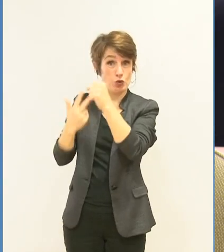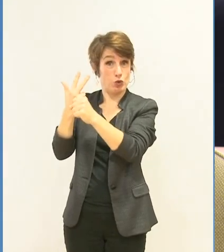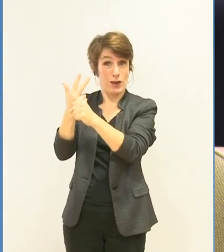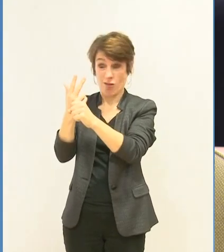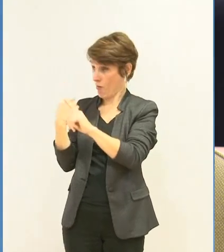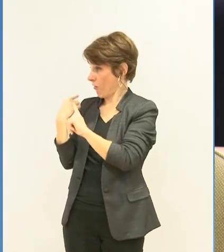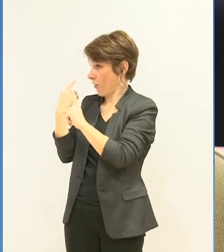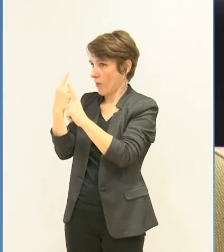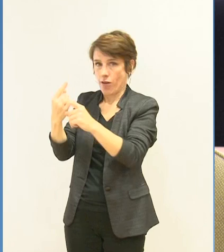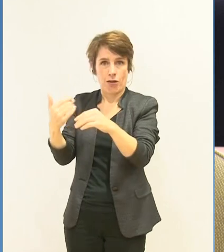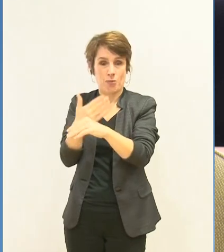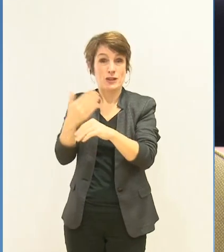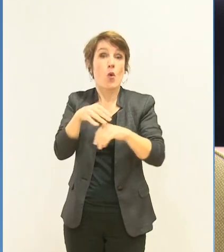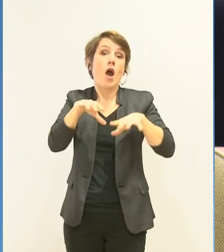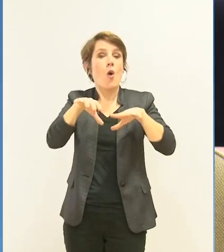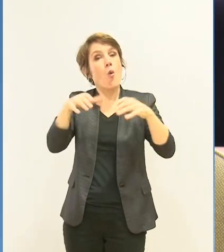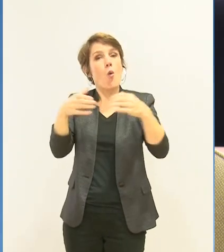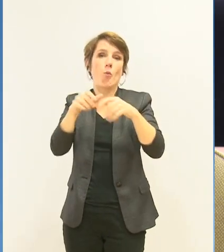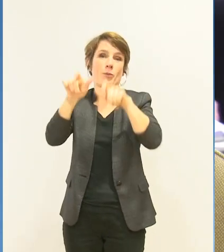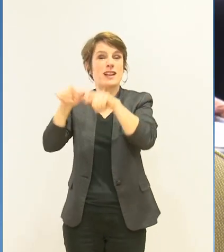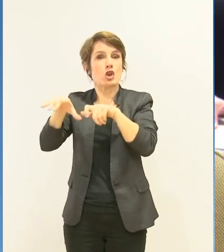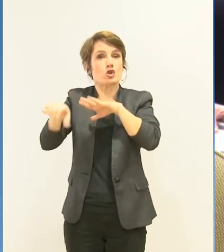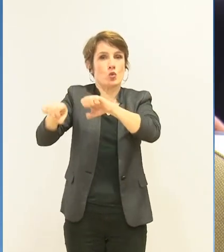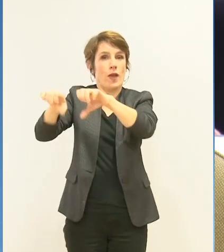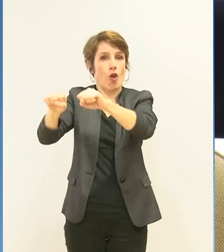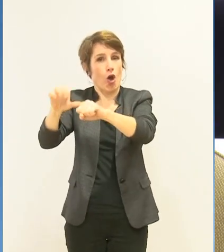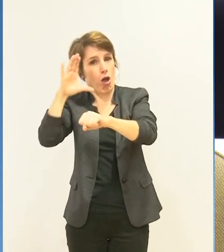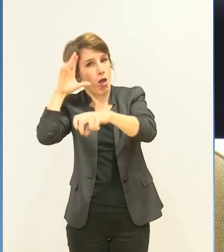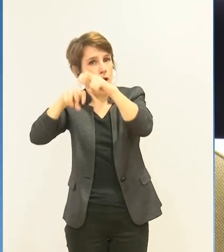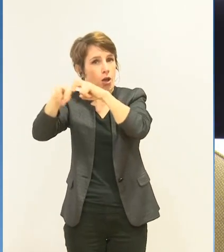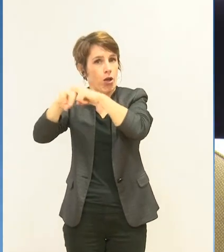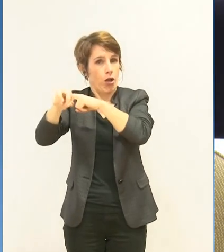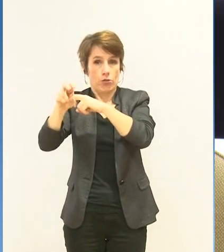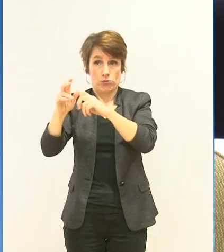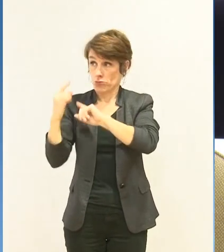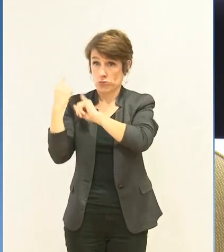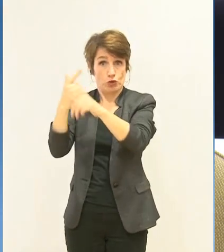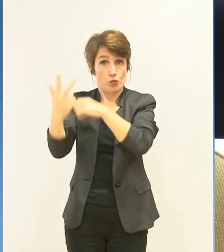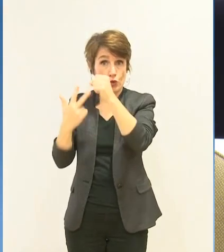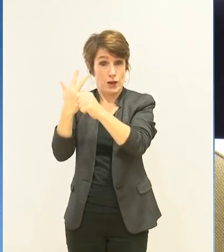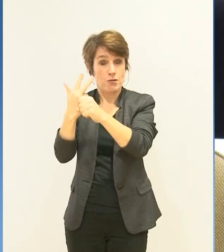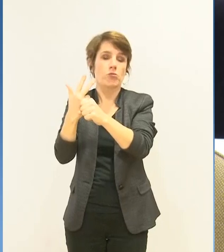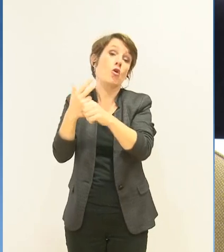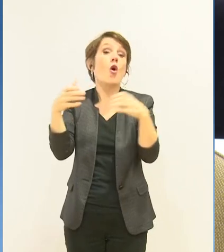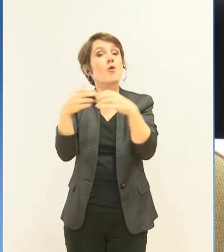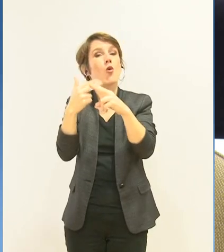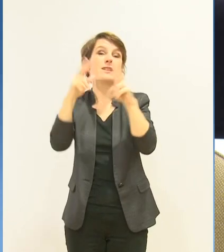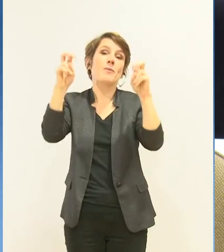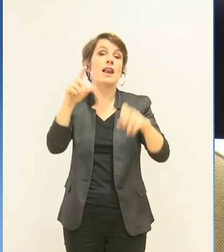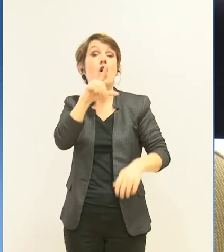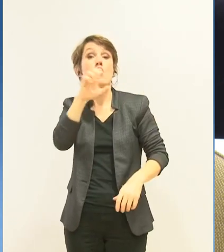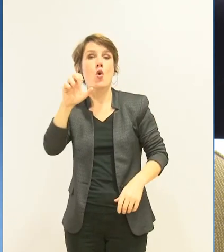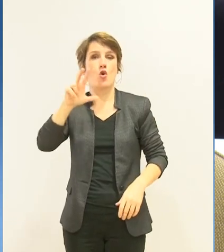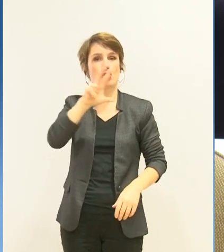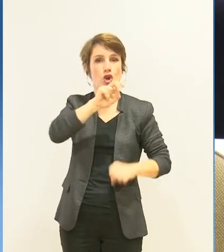se dénomme aujourd'hui une 38 les riverains ont tous les cas des riverains se plaignent des